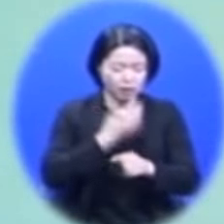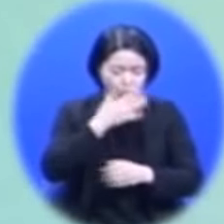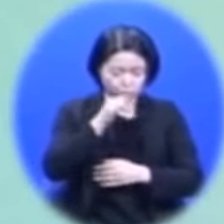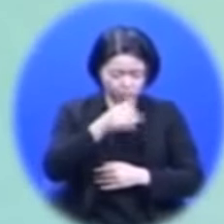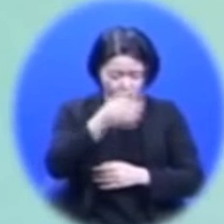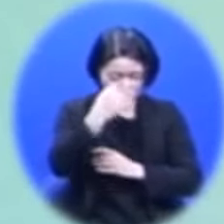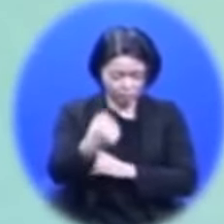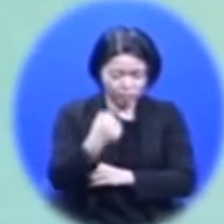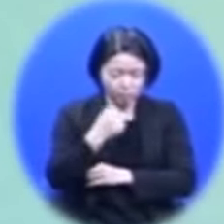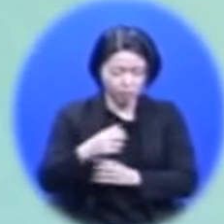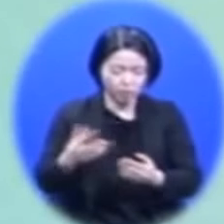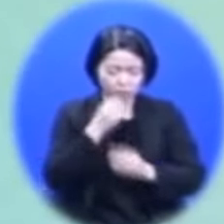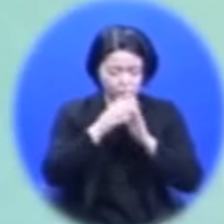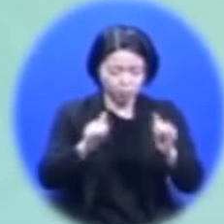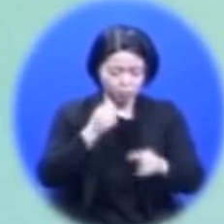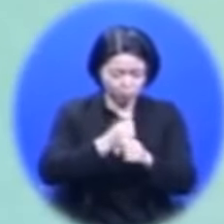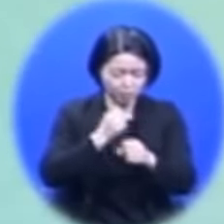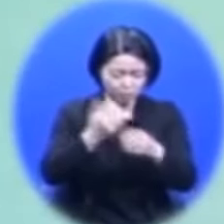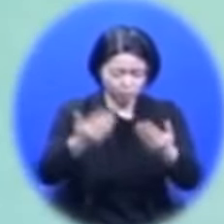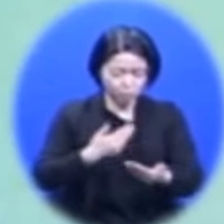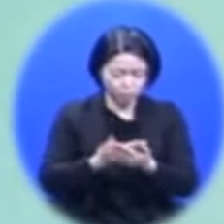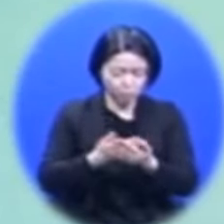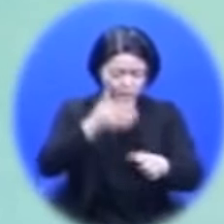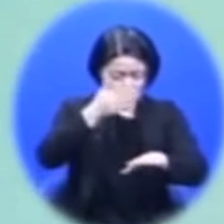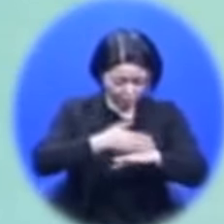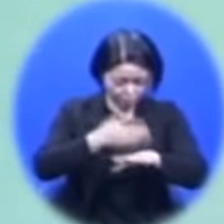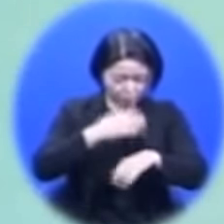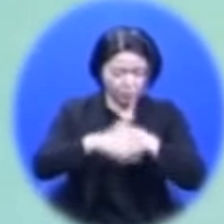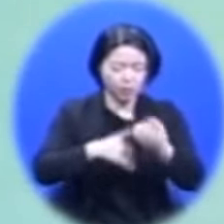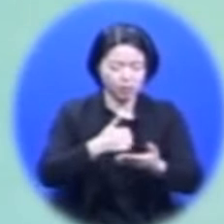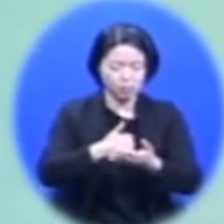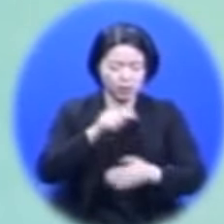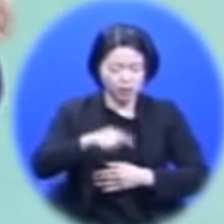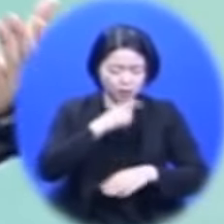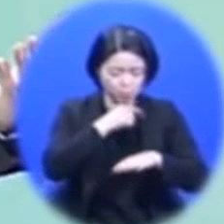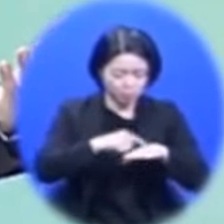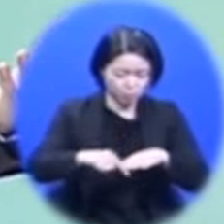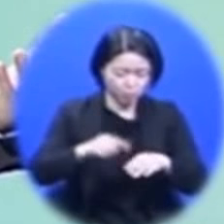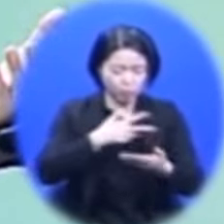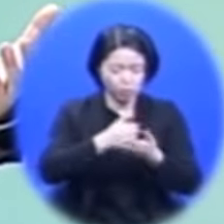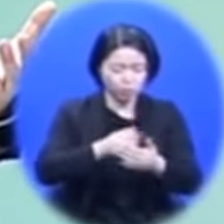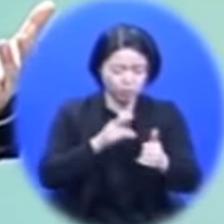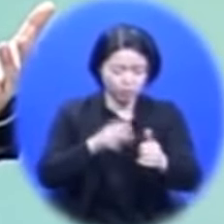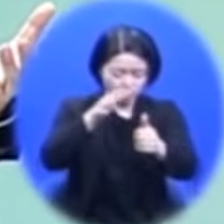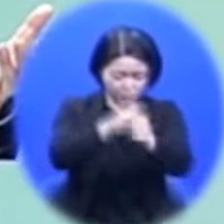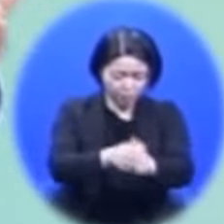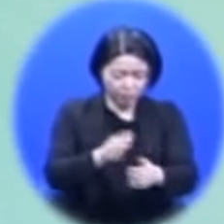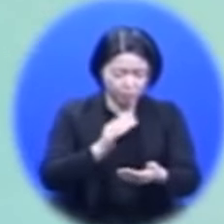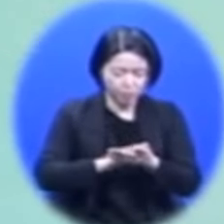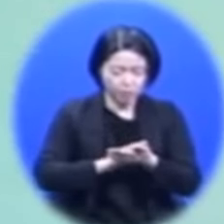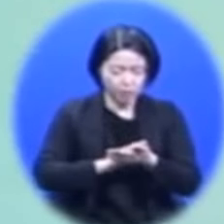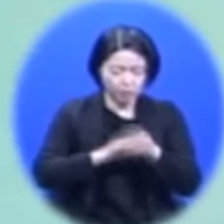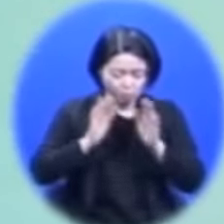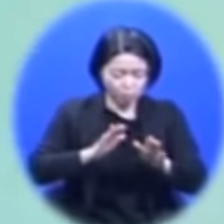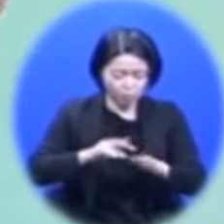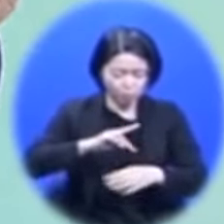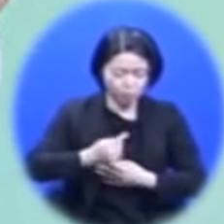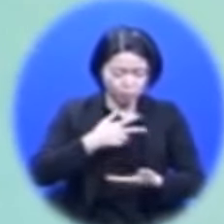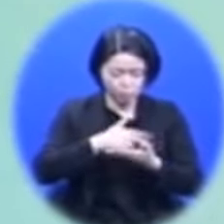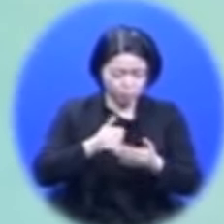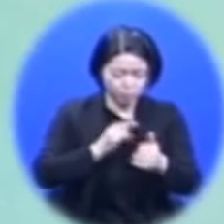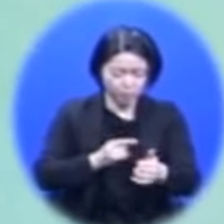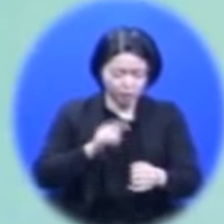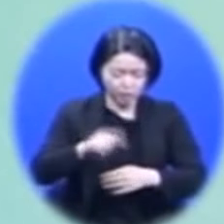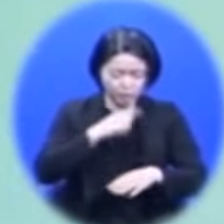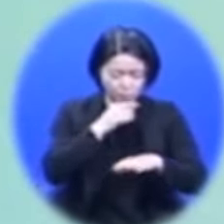다 만들어 주시옵소서. 감사합니다. 하나님, 이 민족을 주님께 부탁드렸습니다. 주님, 오늘도 주님께